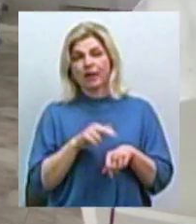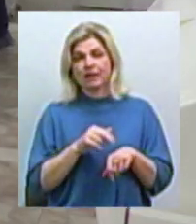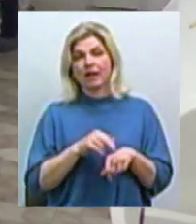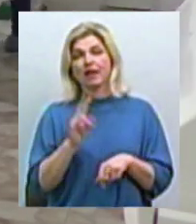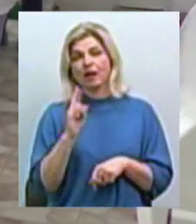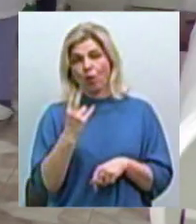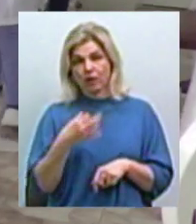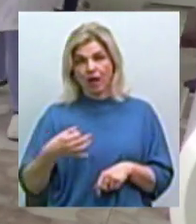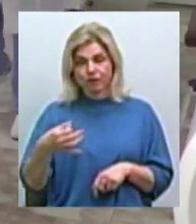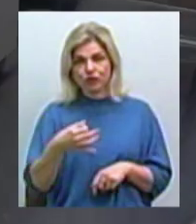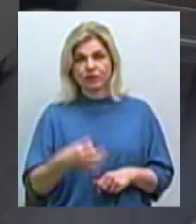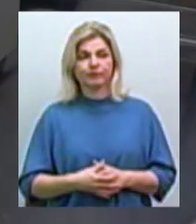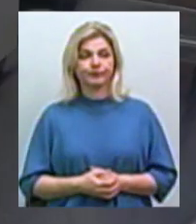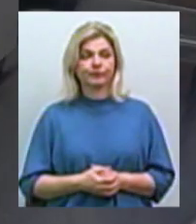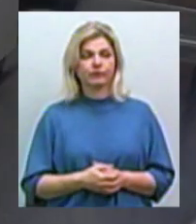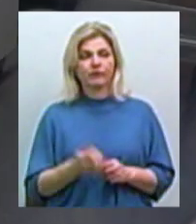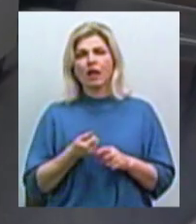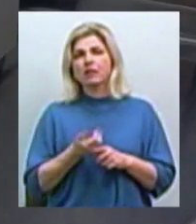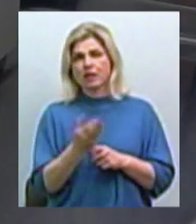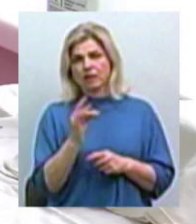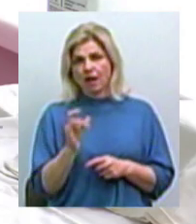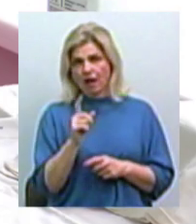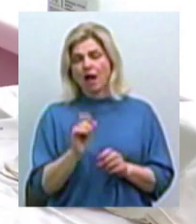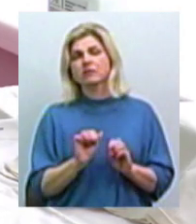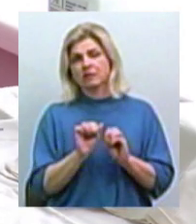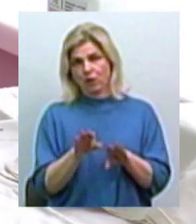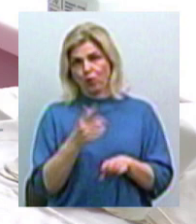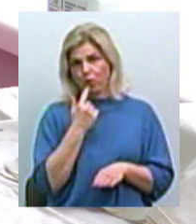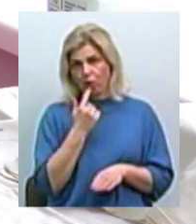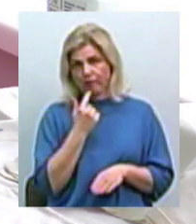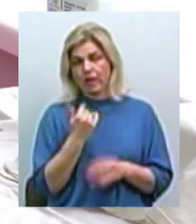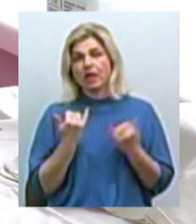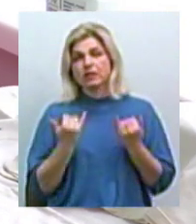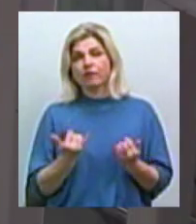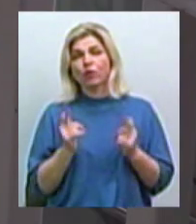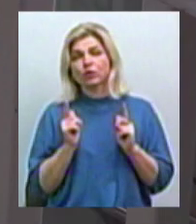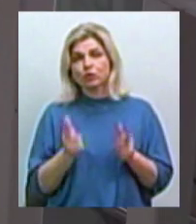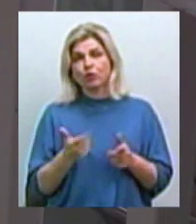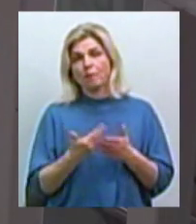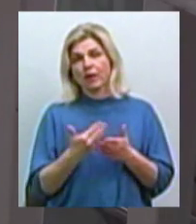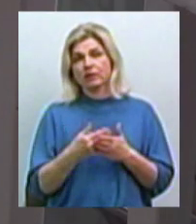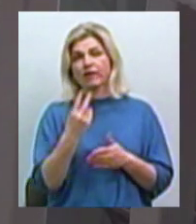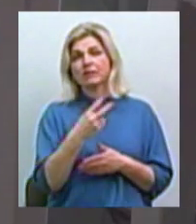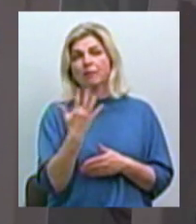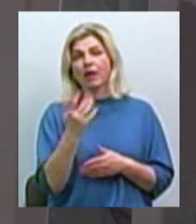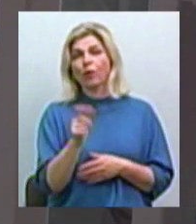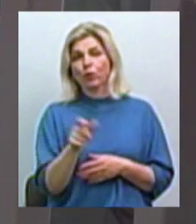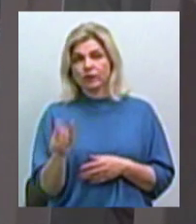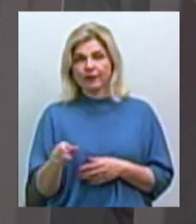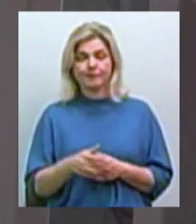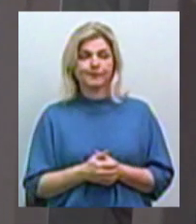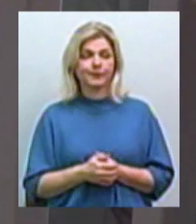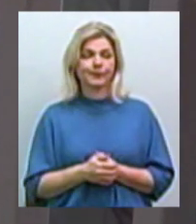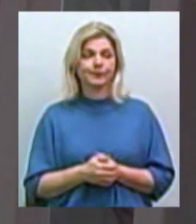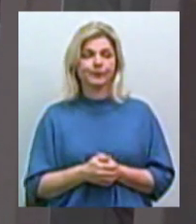Миколаївщини декілька разів на рік здають кров. Сьогодні зголосилося близько 25 людей,